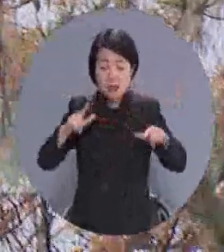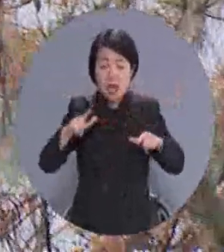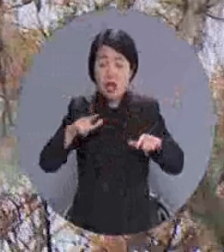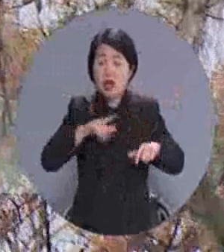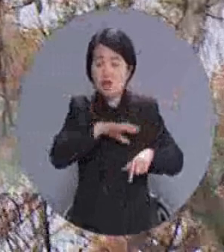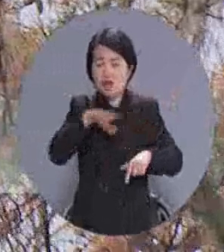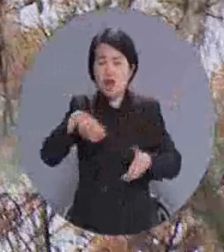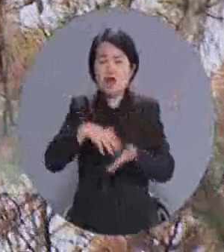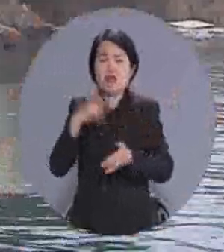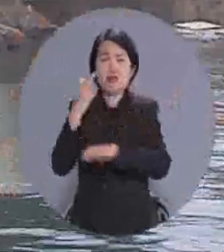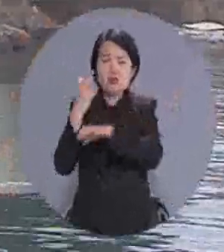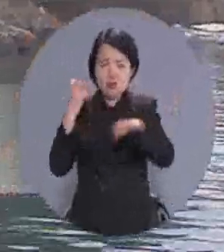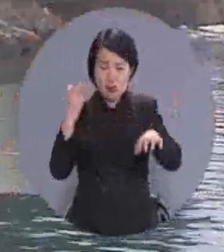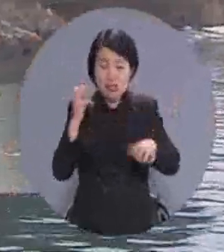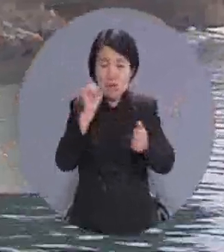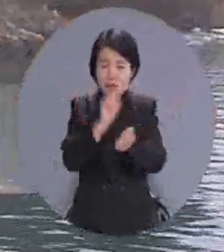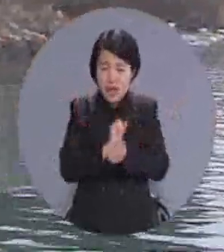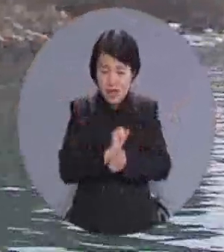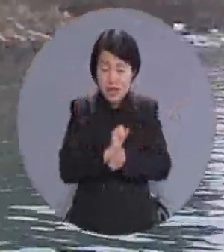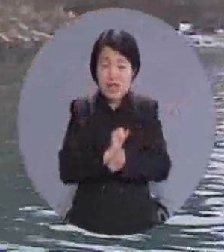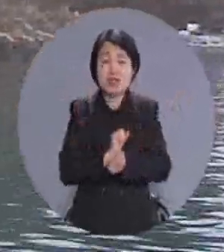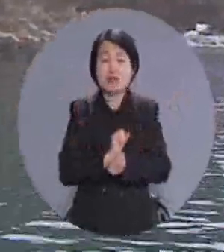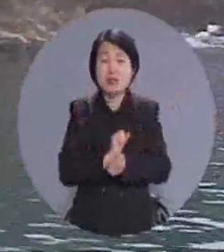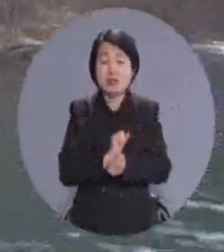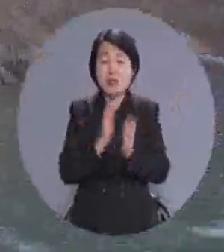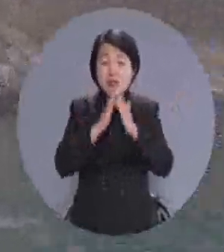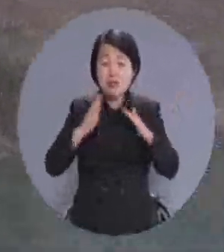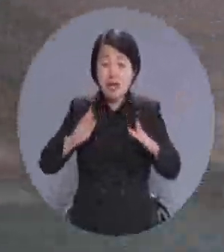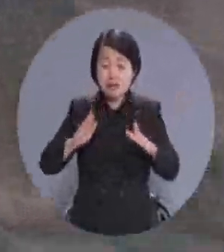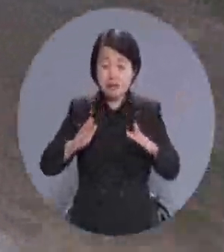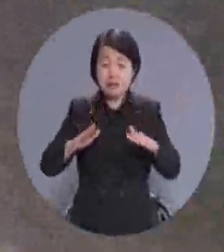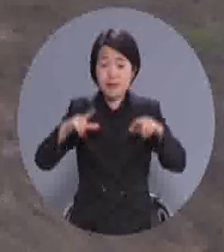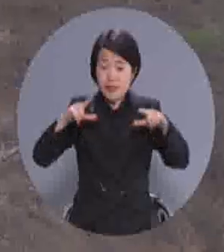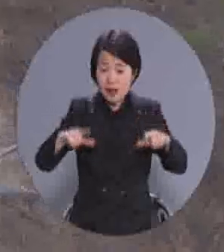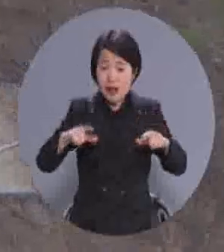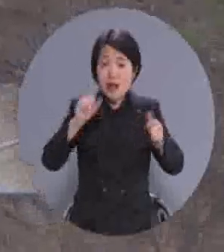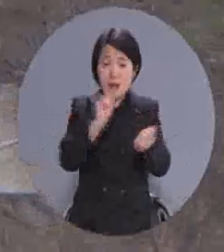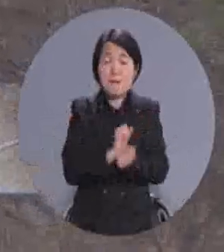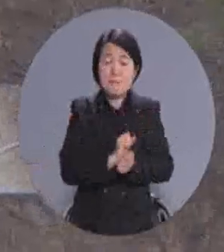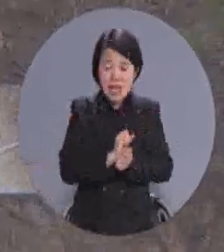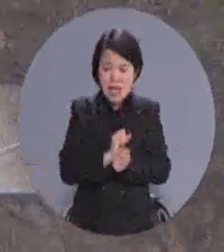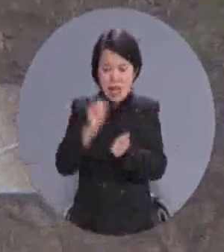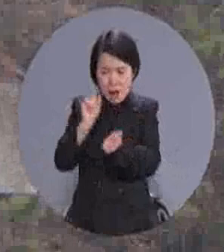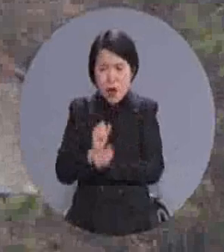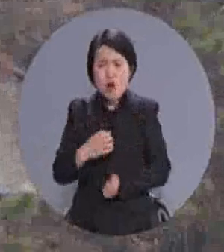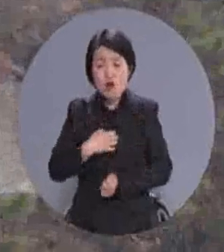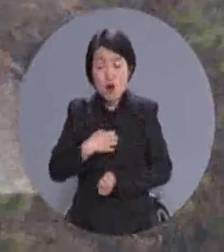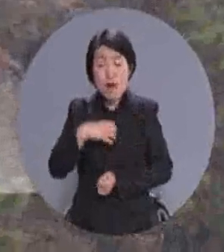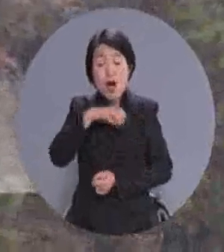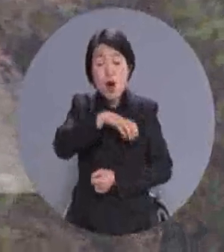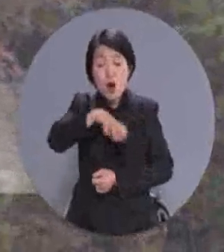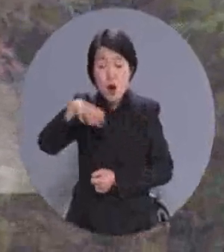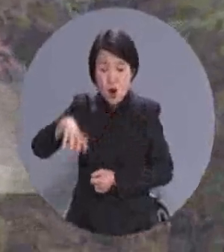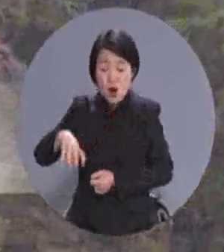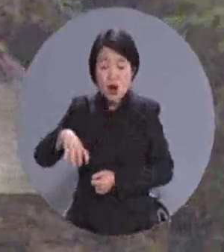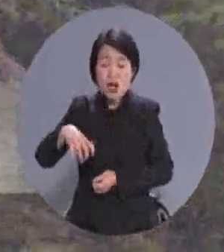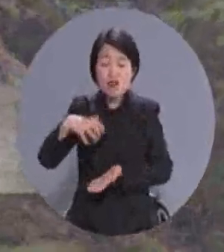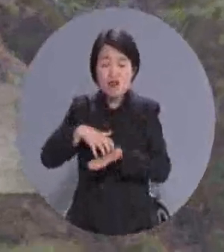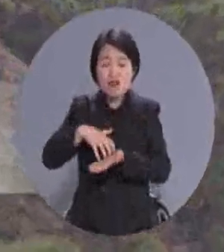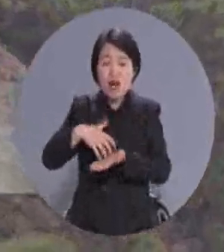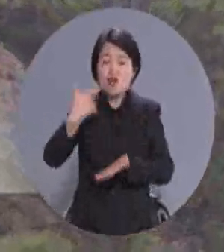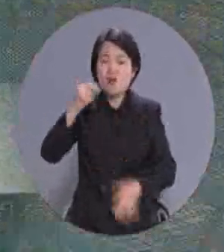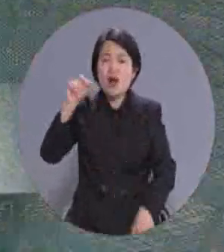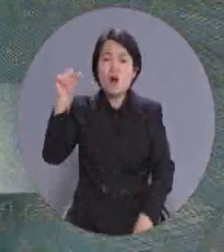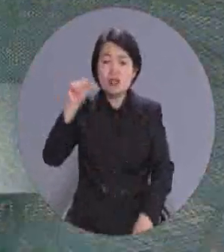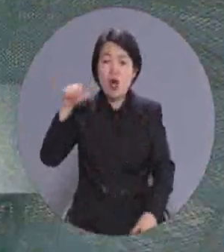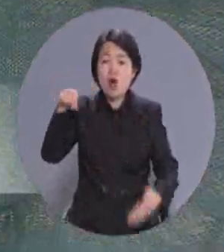지역에서 발생했습니다. 특히 전남 지역 감염 또는 감염이 의심되는 소나무 전체 6만 5천여 그루